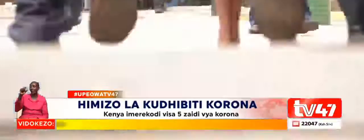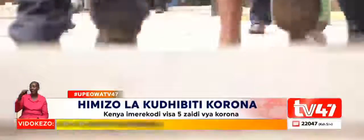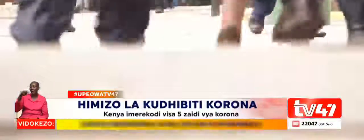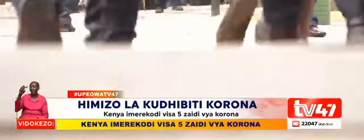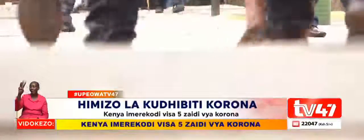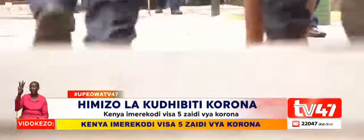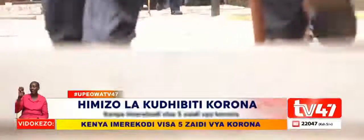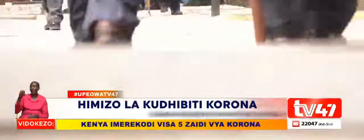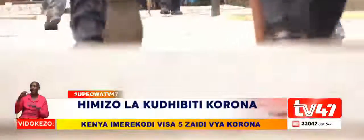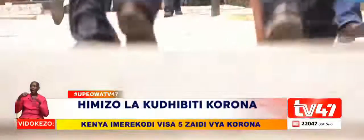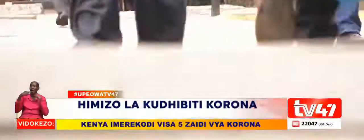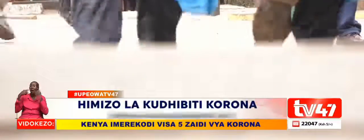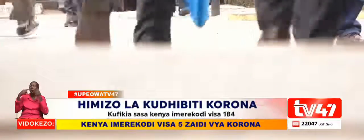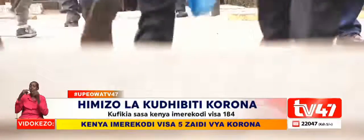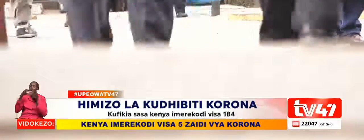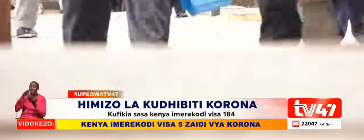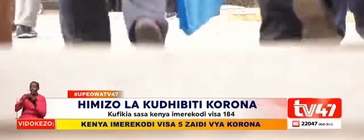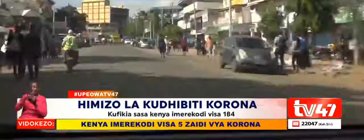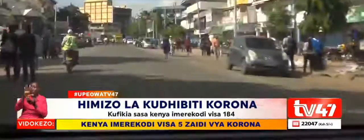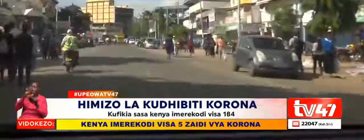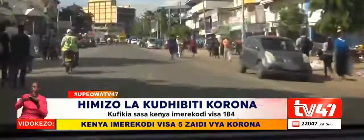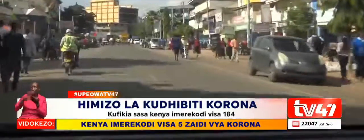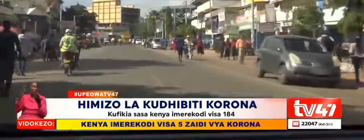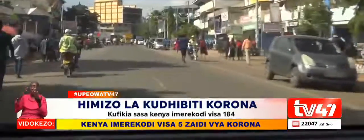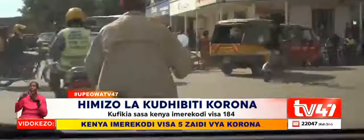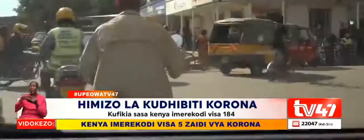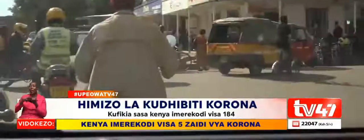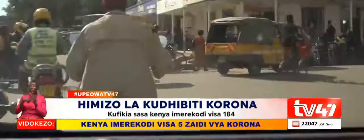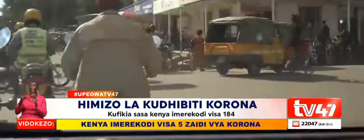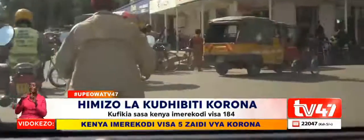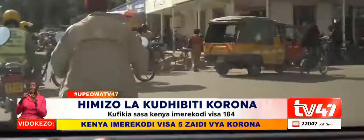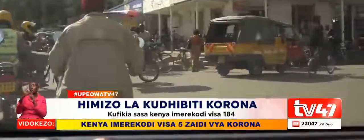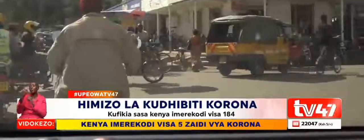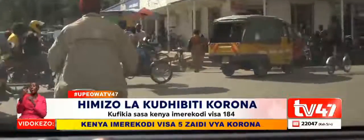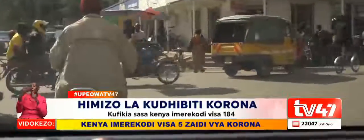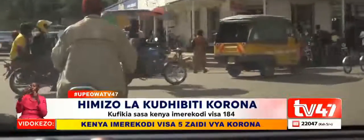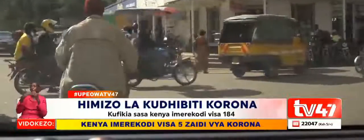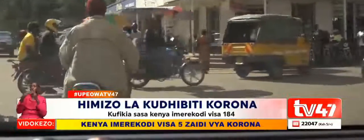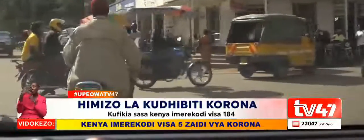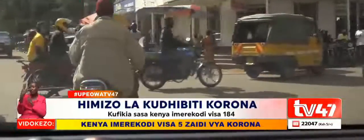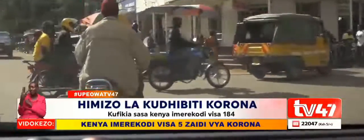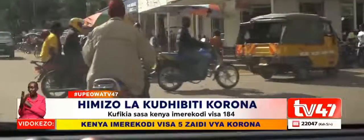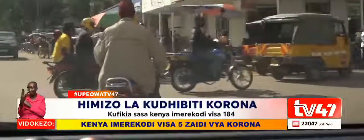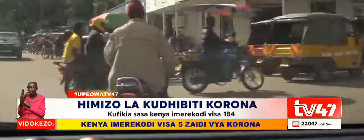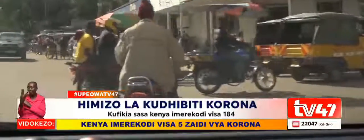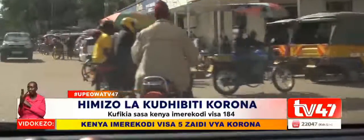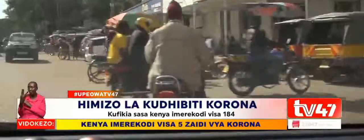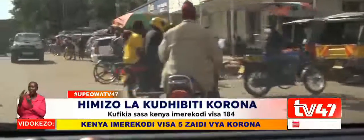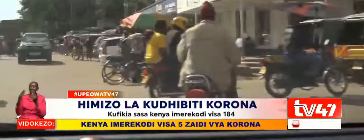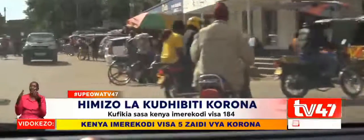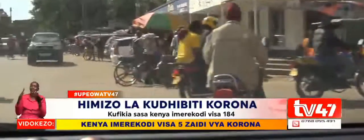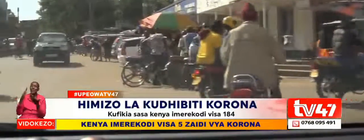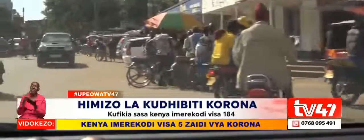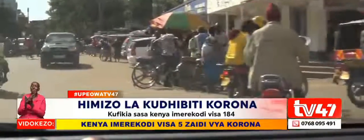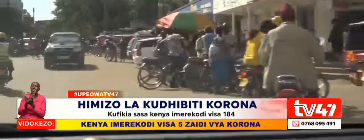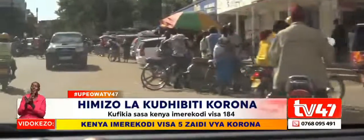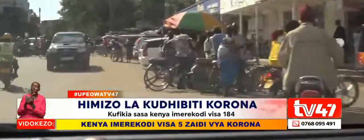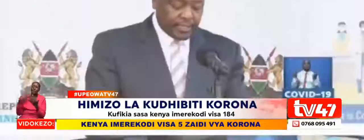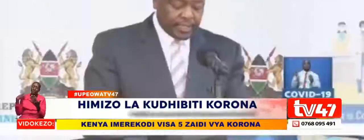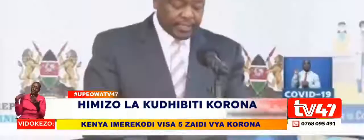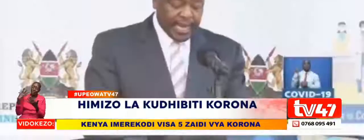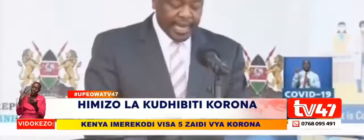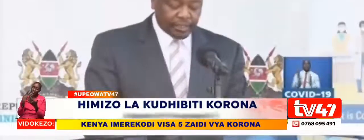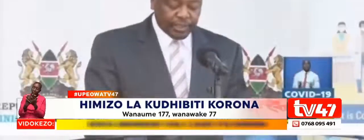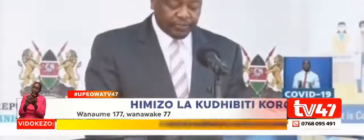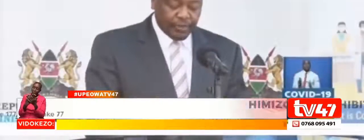vitano zaidi nchini na kufikisha idadi ya visa 184 ambavyo vimeweza kudhibitishwa hadi sasa.